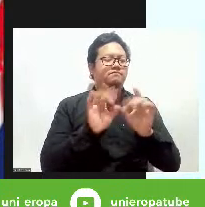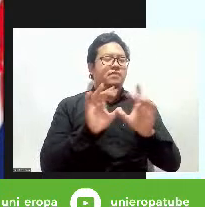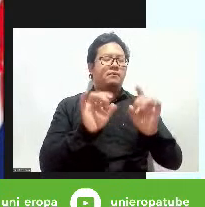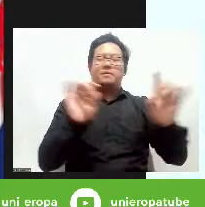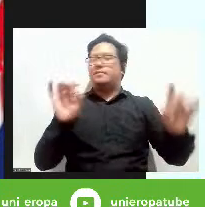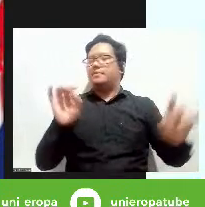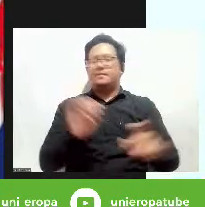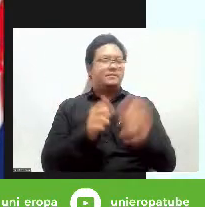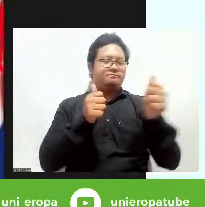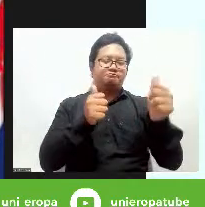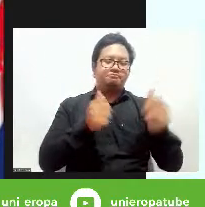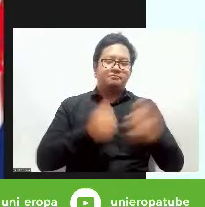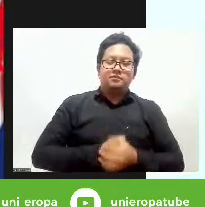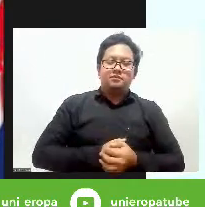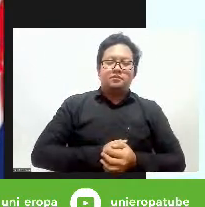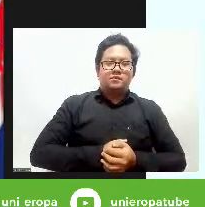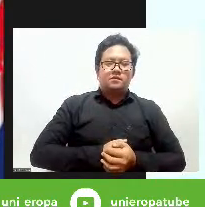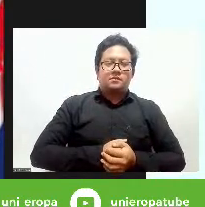crushed